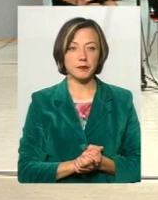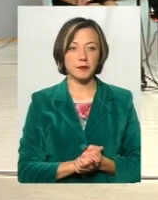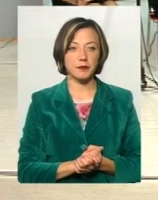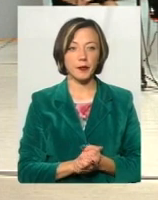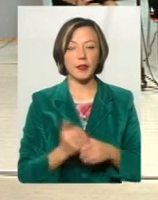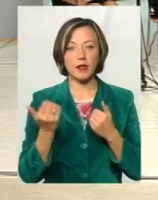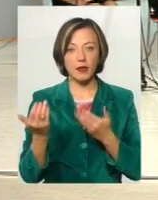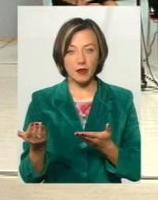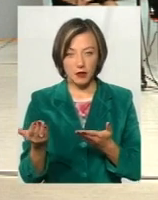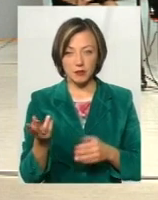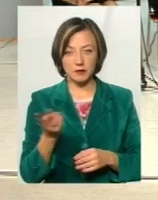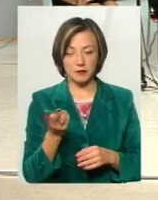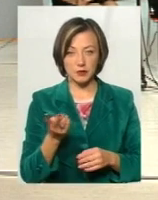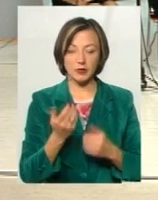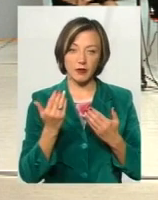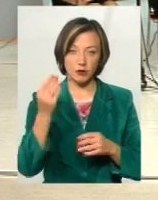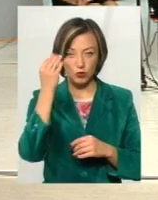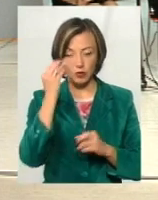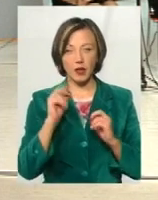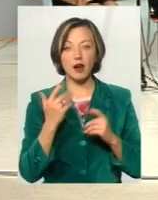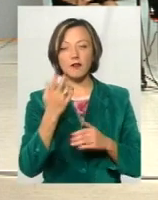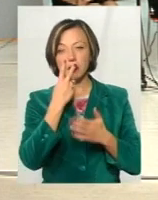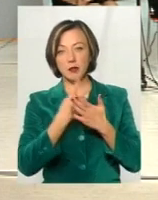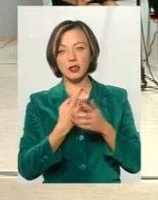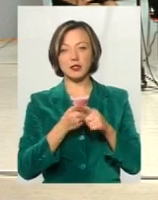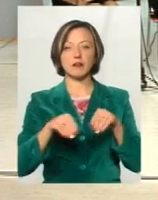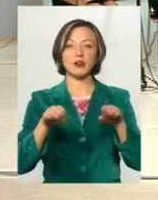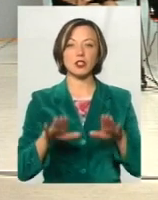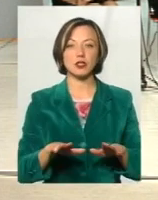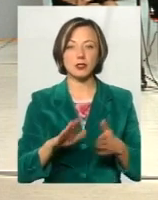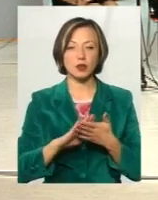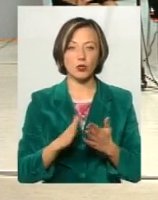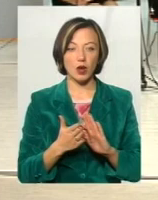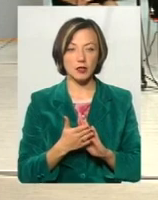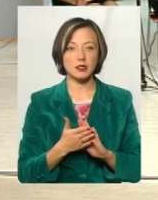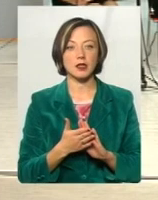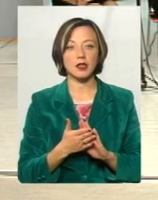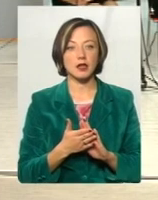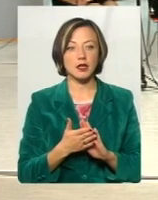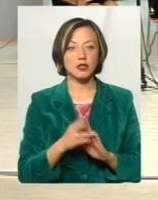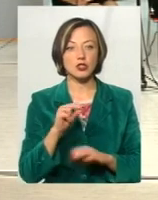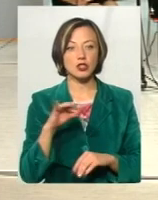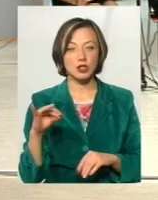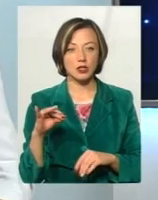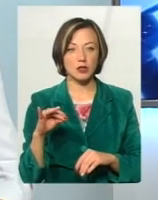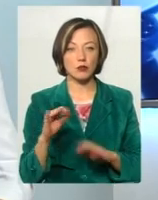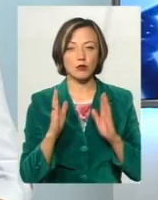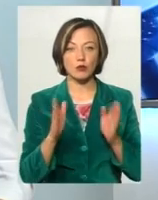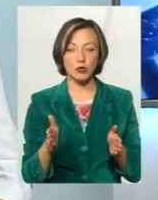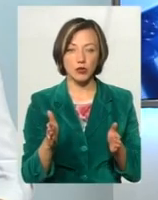Ольго, пане Євген, з вашої сторони, як ви бачите вирішення цієї ситуації і чи